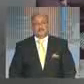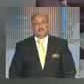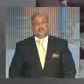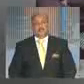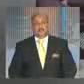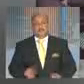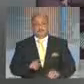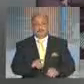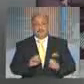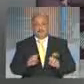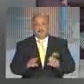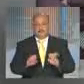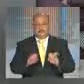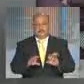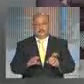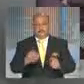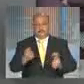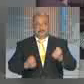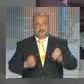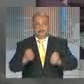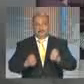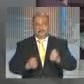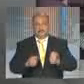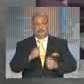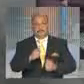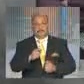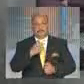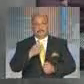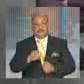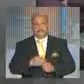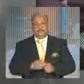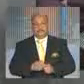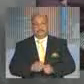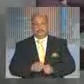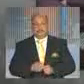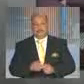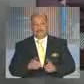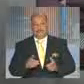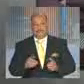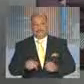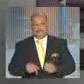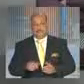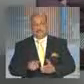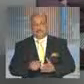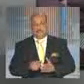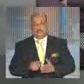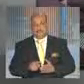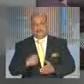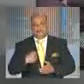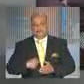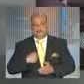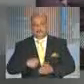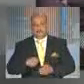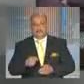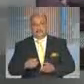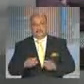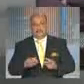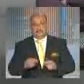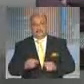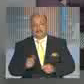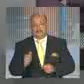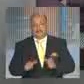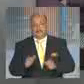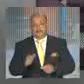ومن اول مشاكل هو مشاق التنقل. نعرفوا اللي يعني باش نعملوا حصه نتاع سياقه ولا زوج